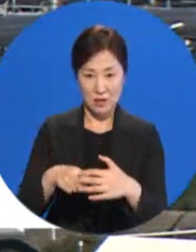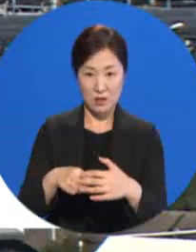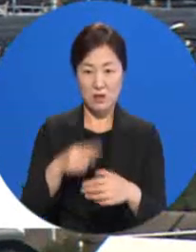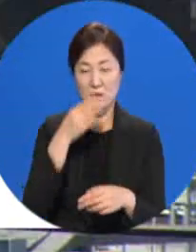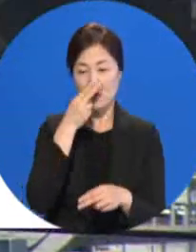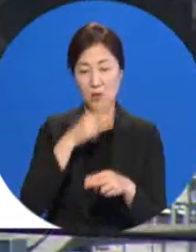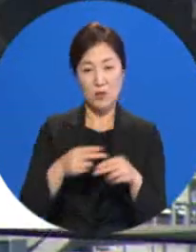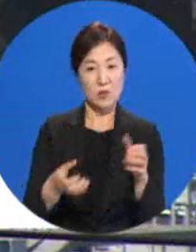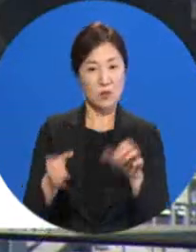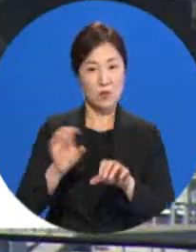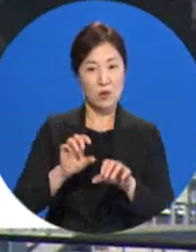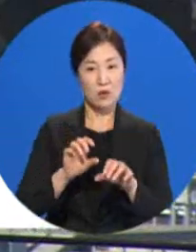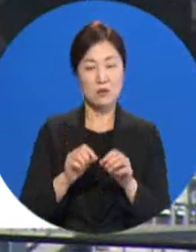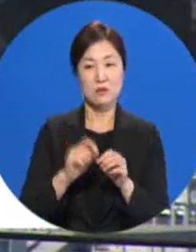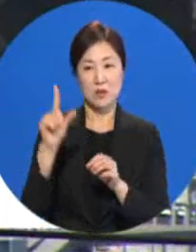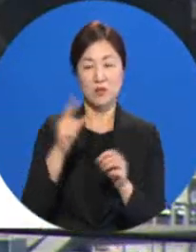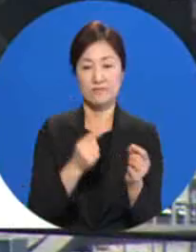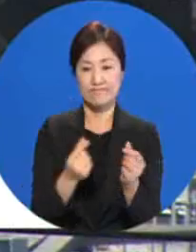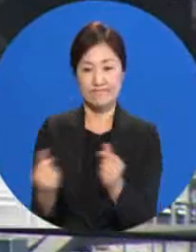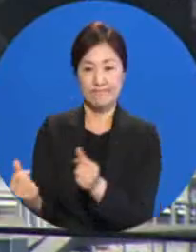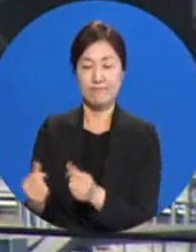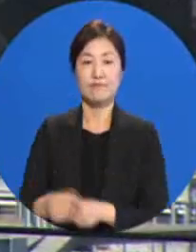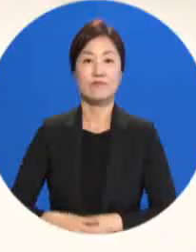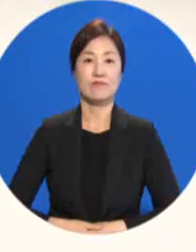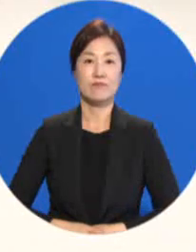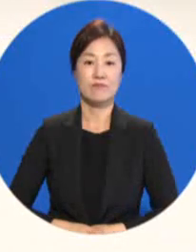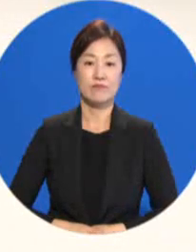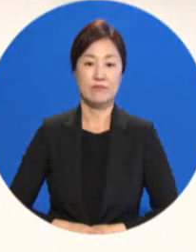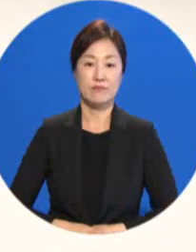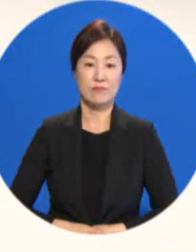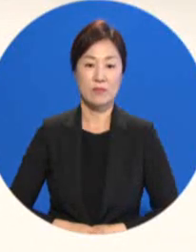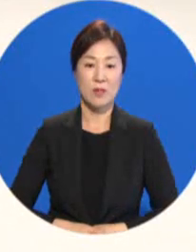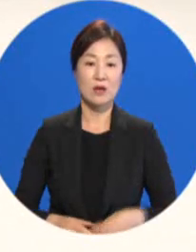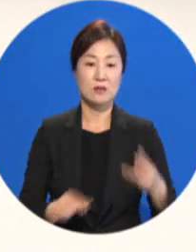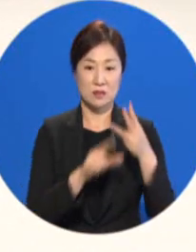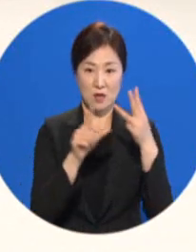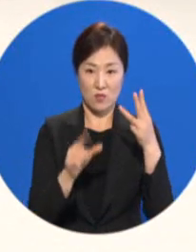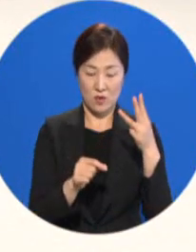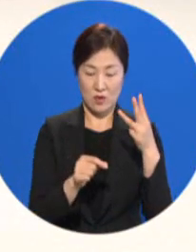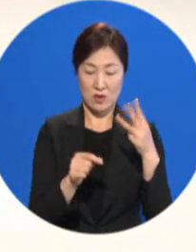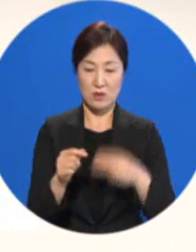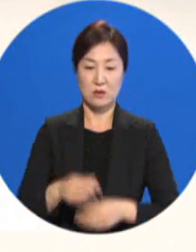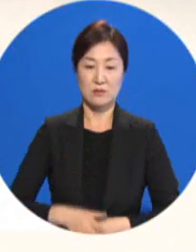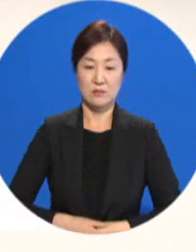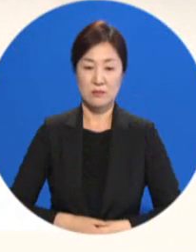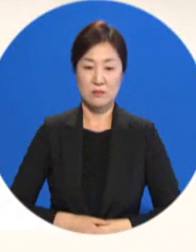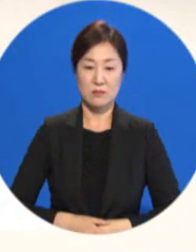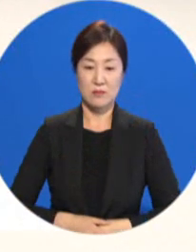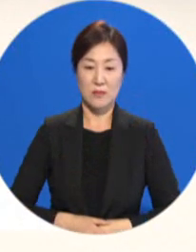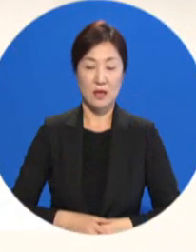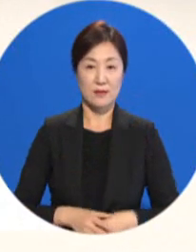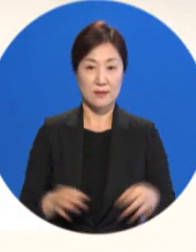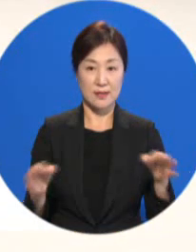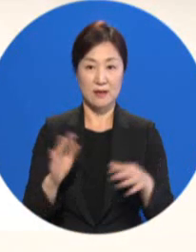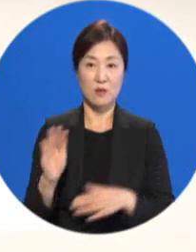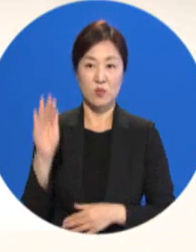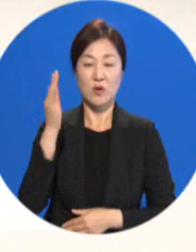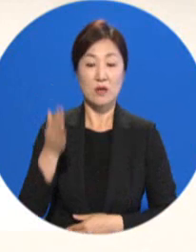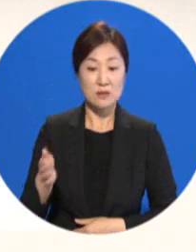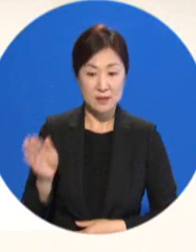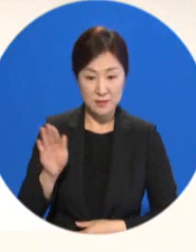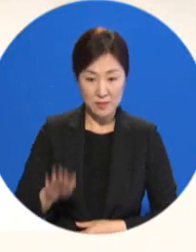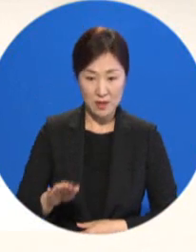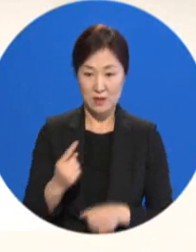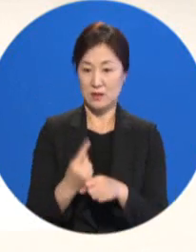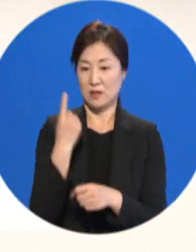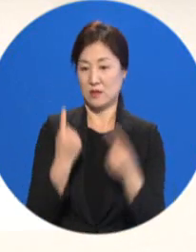당초 예상치를 밑돌 것으로 전망됩니다. 3월 달 같은 경우는 약간 반등을 보였지만 지난해